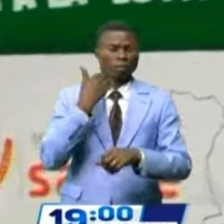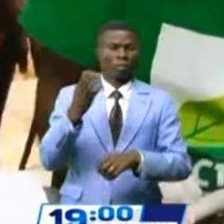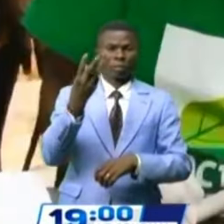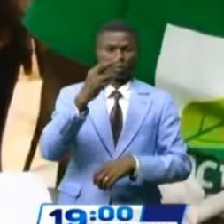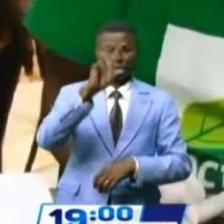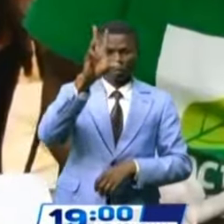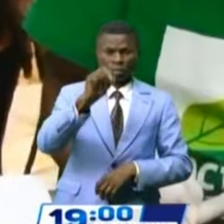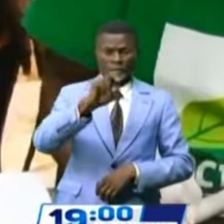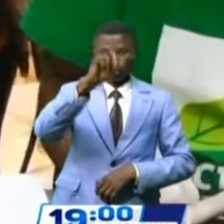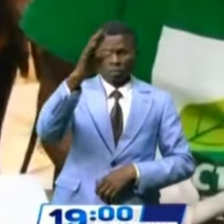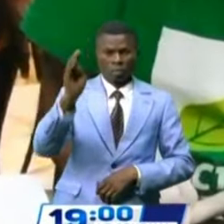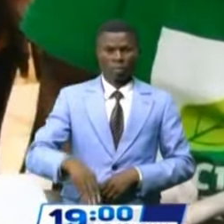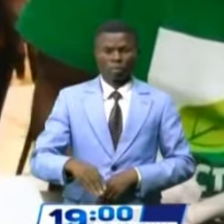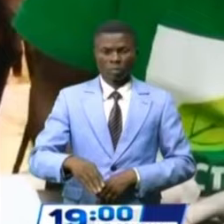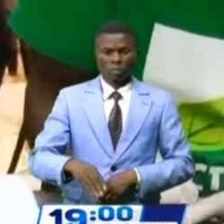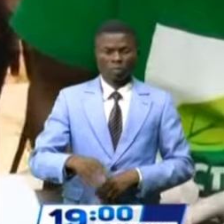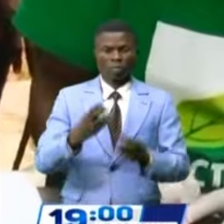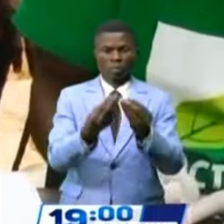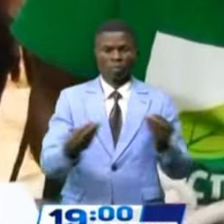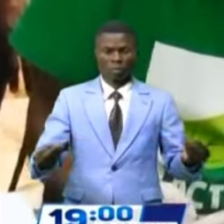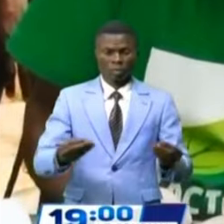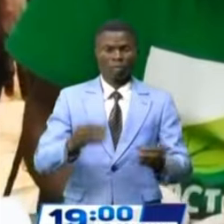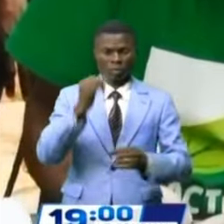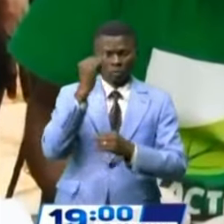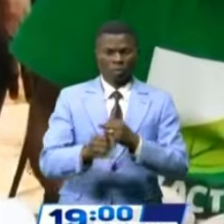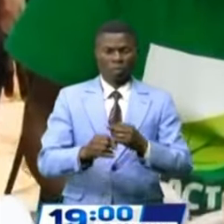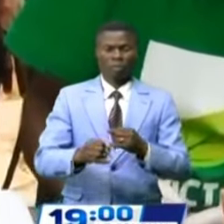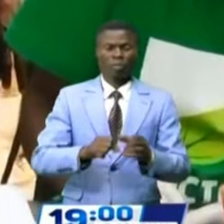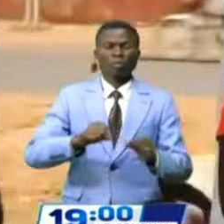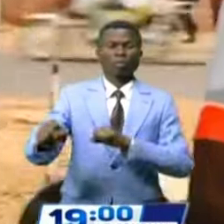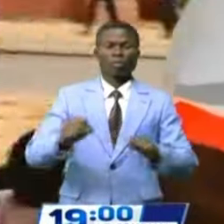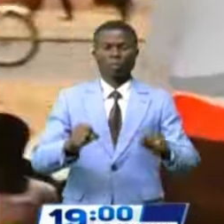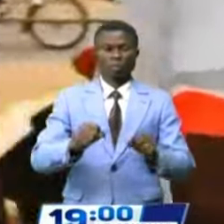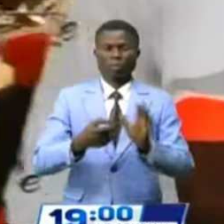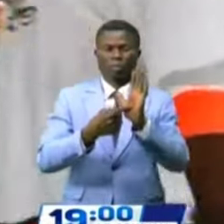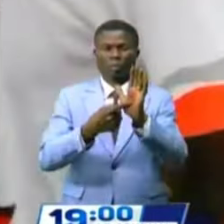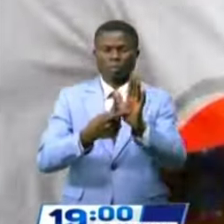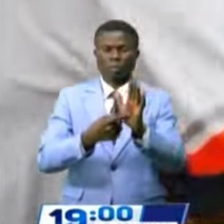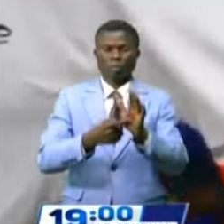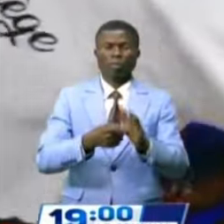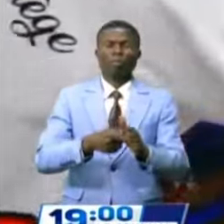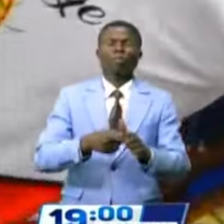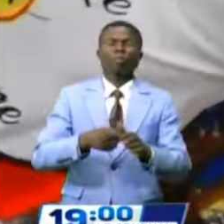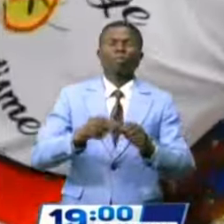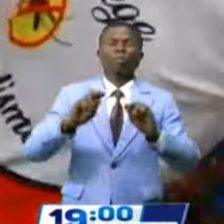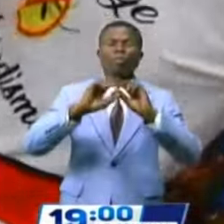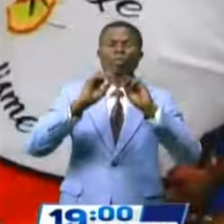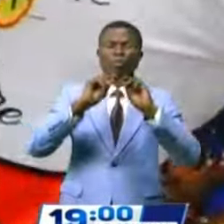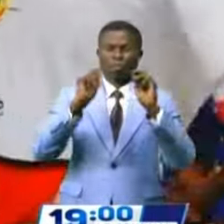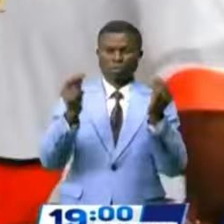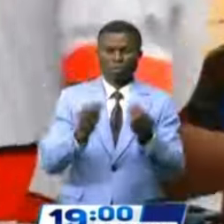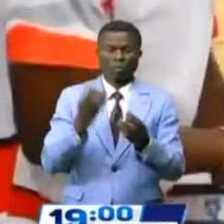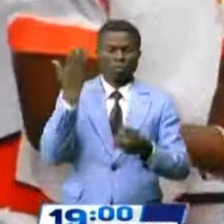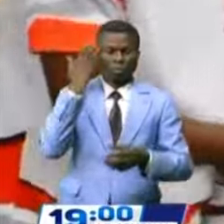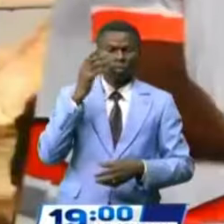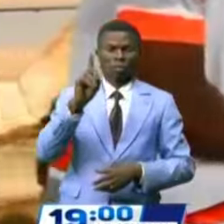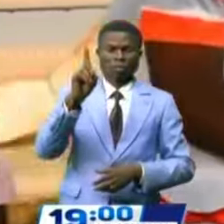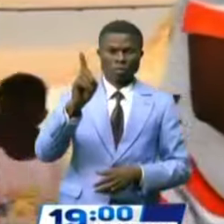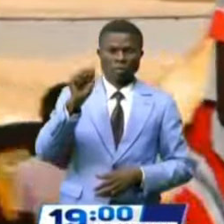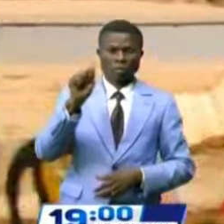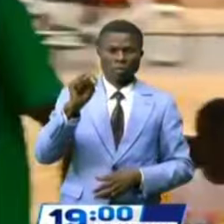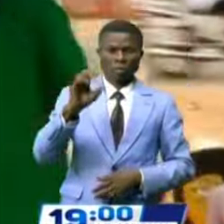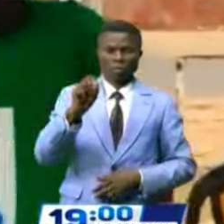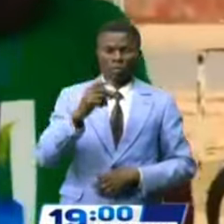30%. Tel est le résultat obtenu au finish, relève le point focal sans rue Asbel, M. Dani Sengwa.